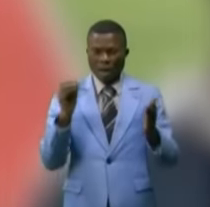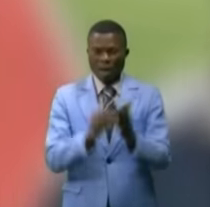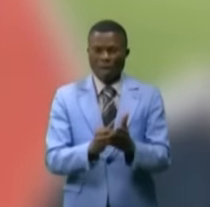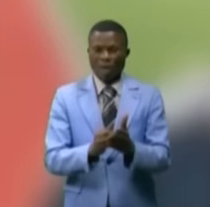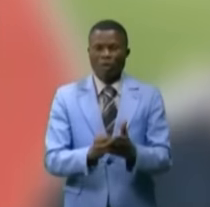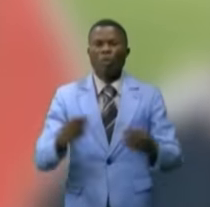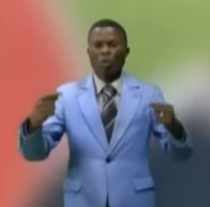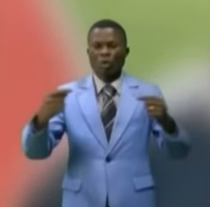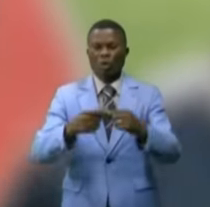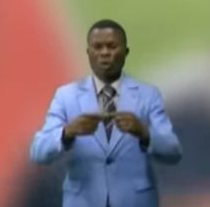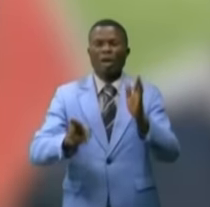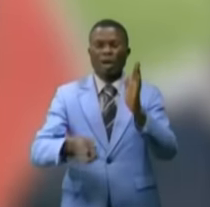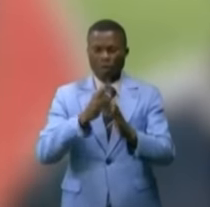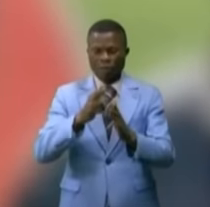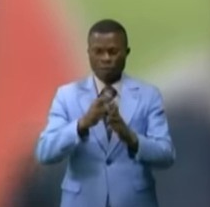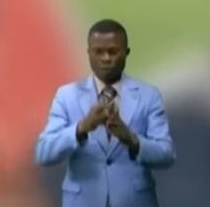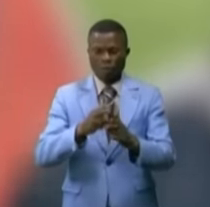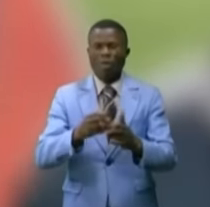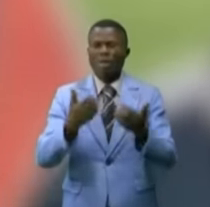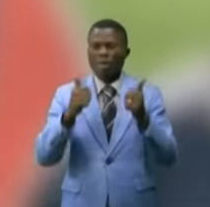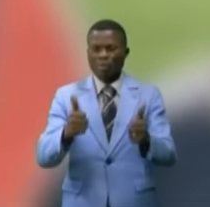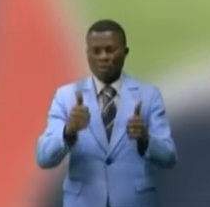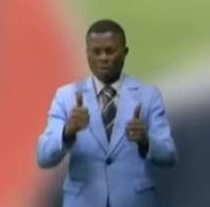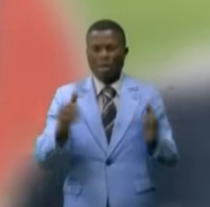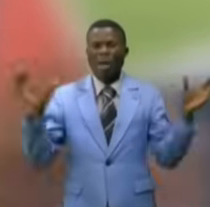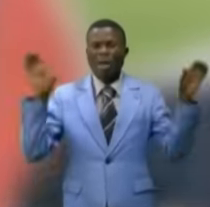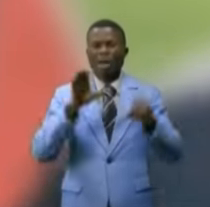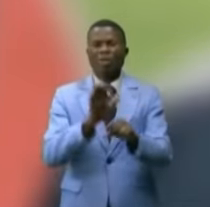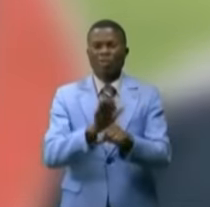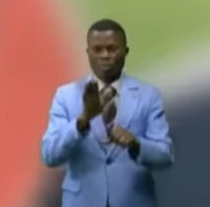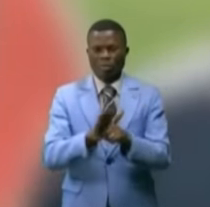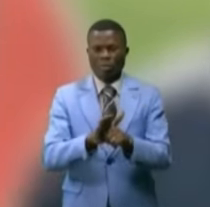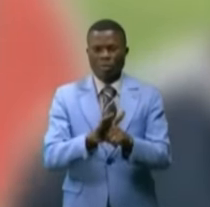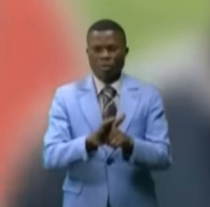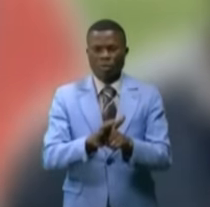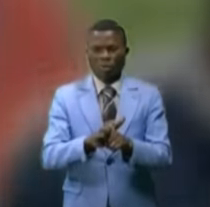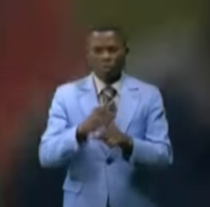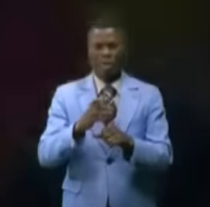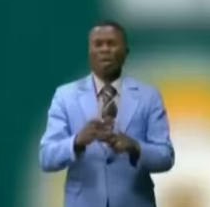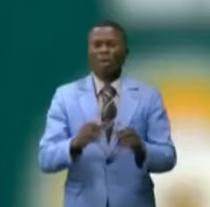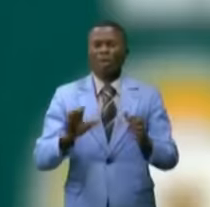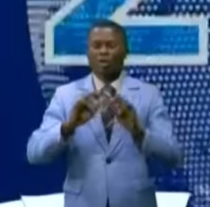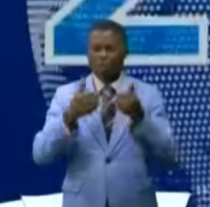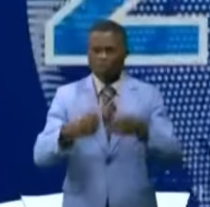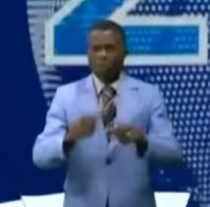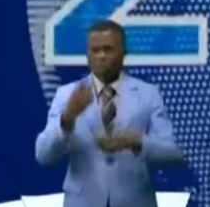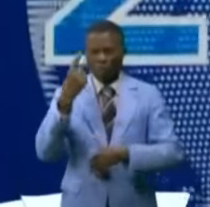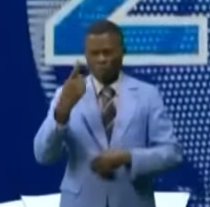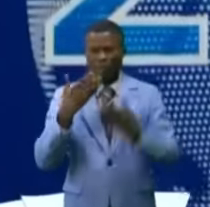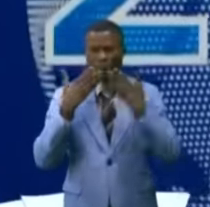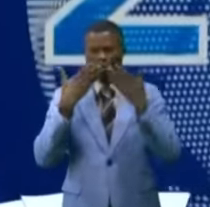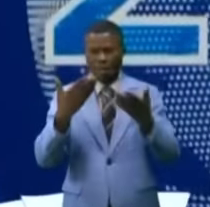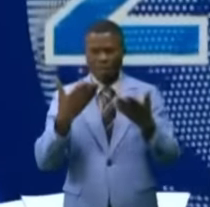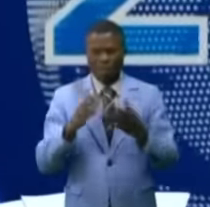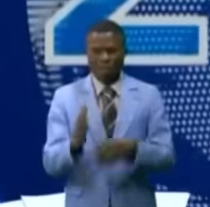match contre les gens de Barcelone. Et vous allez bien, vous pouvez venir au stade, tous ensemble. Merci.